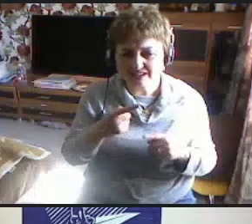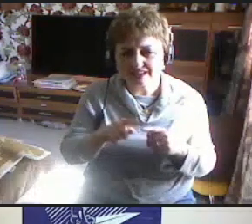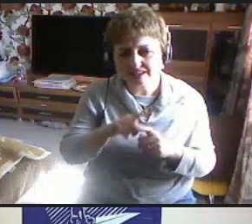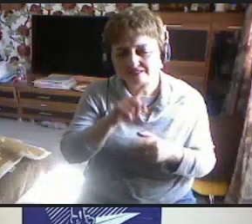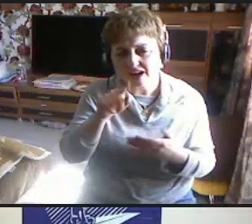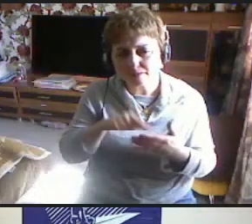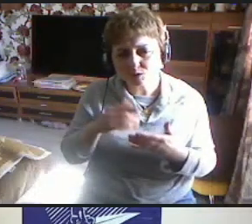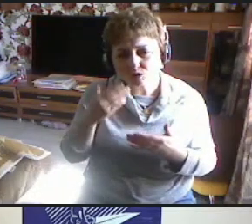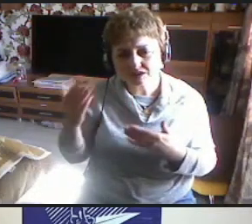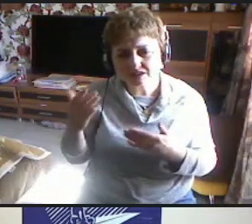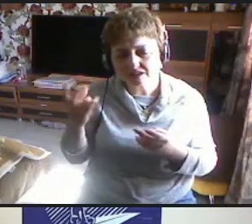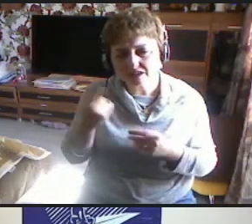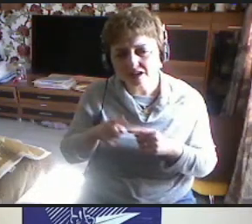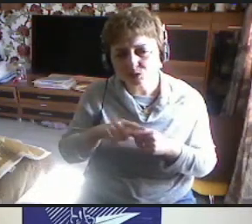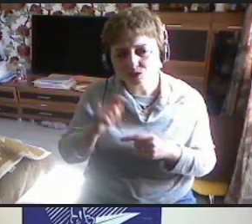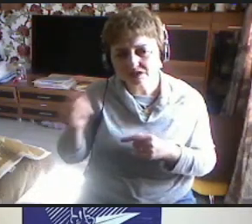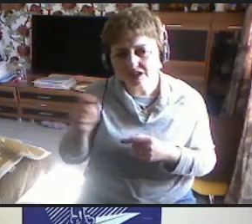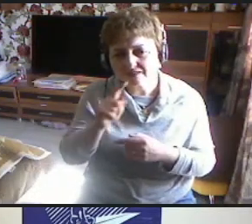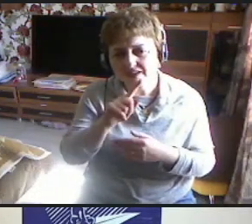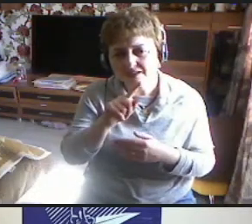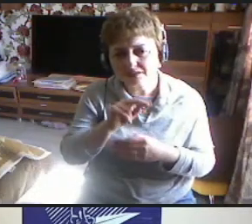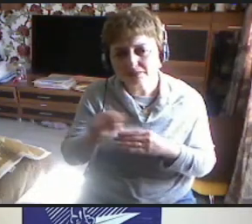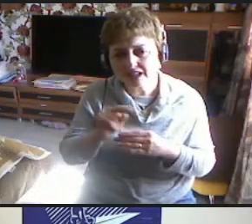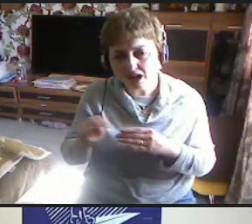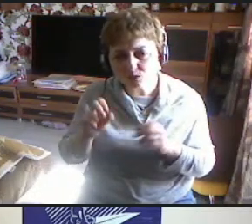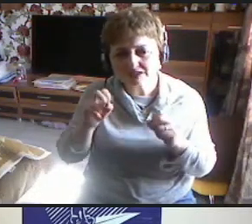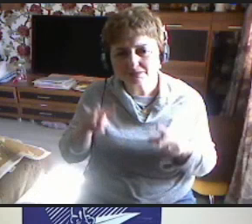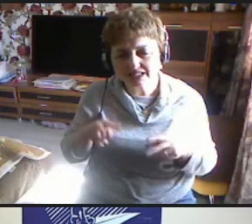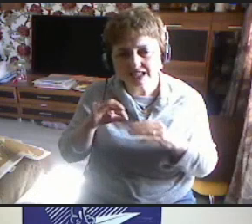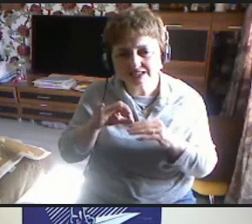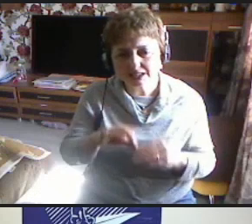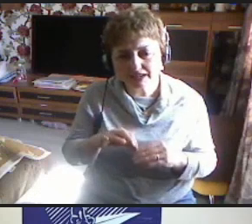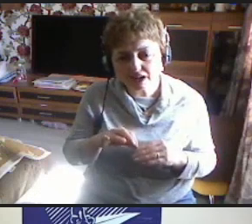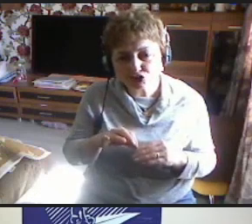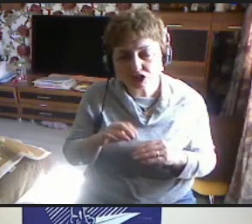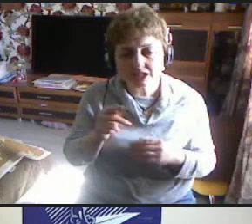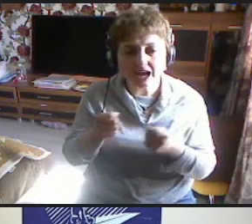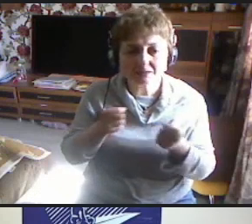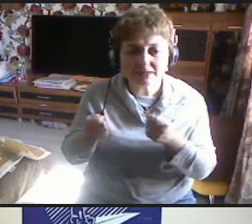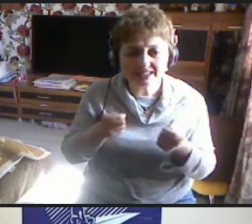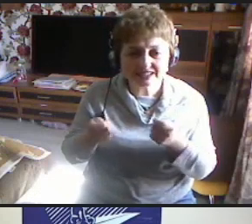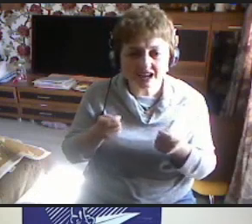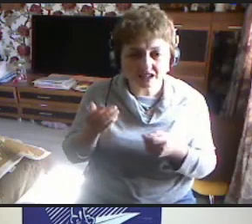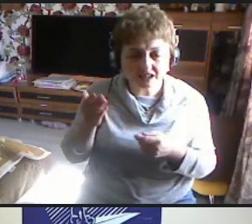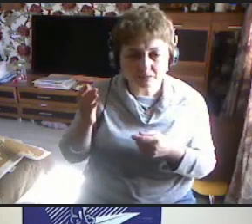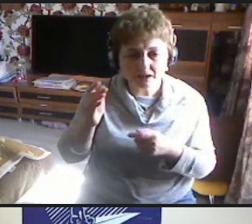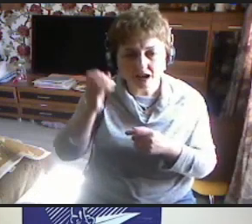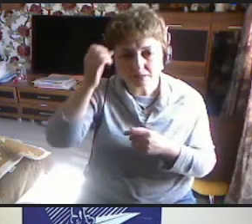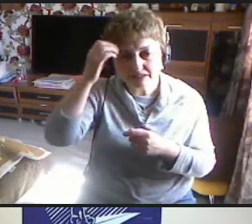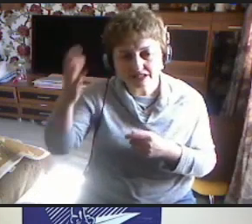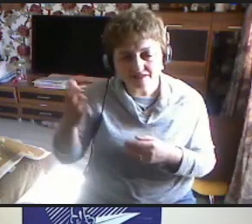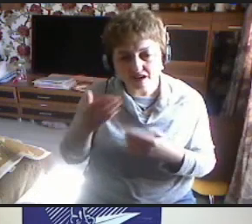нужно задавать педагогам, специалистам сопровождения, администраторам образования. Так, видео